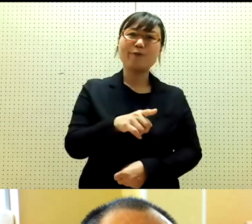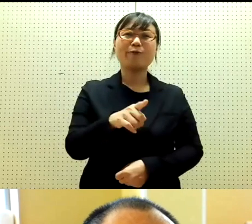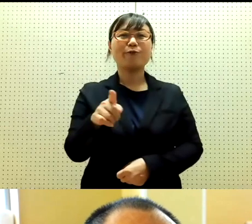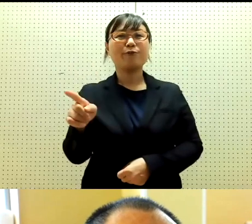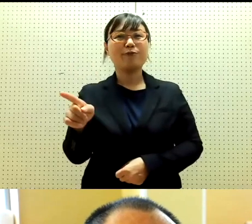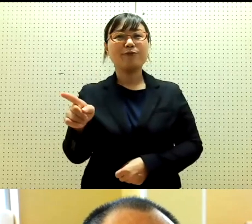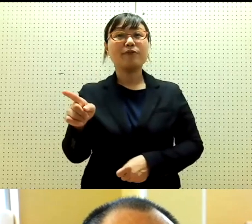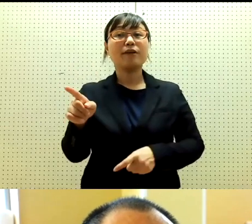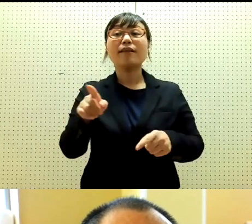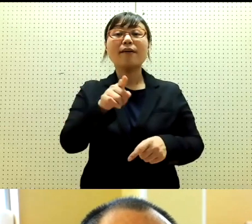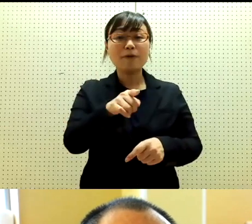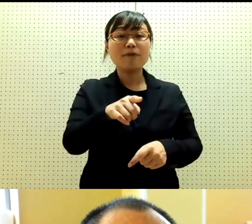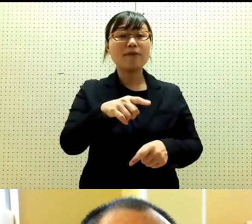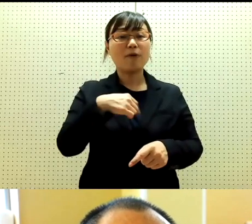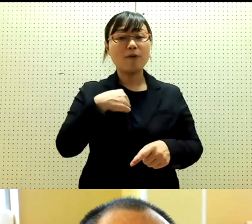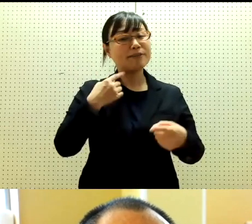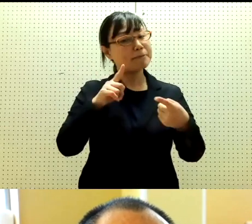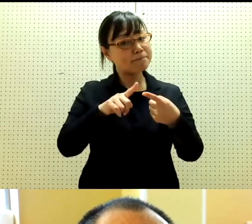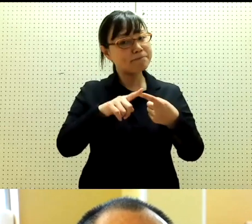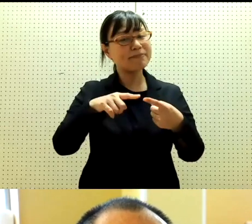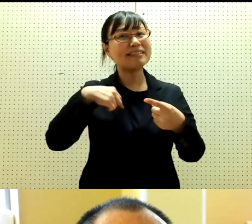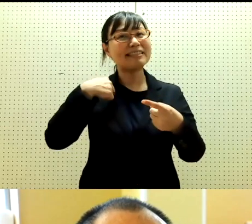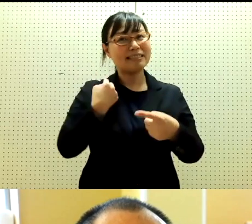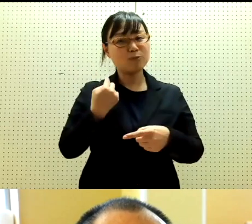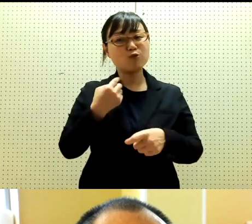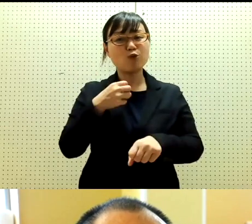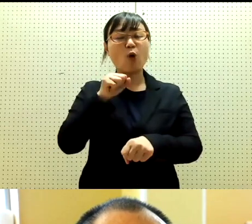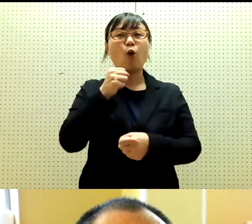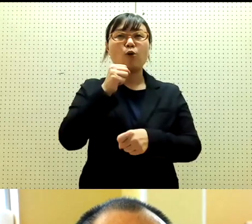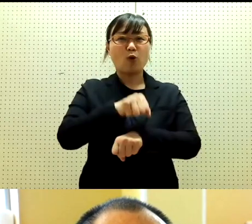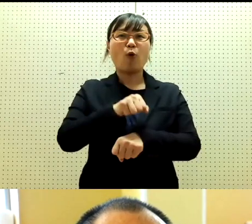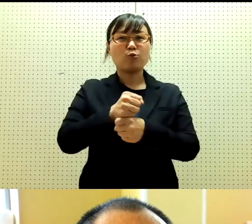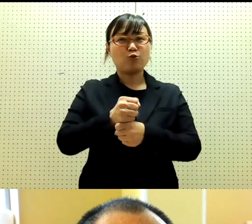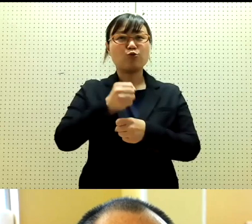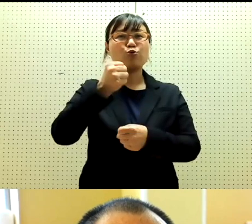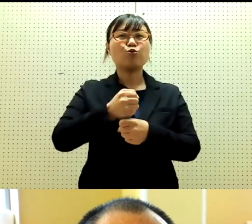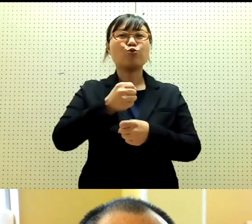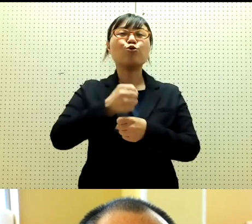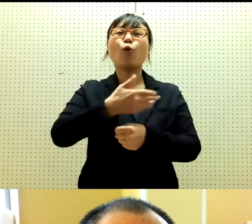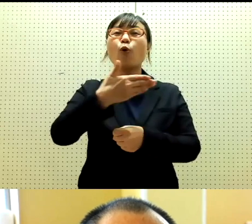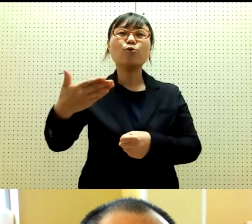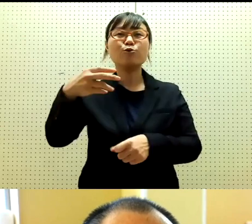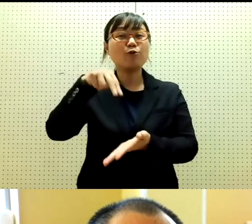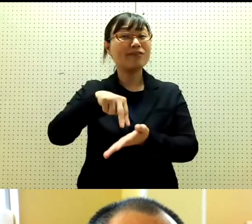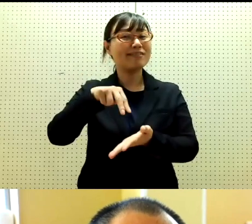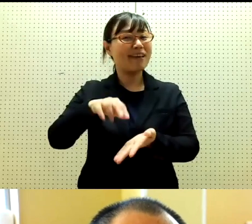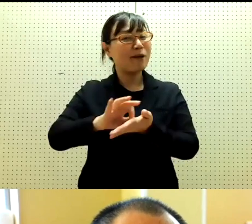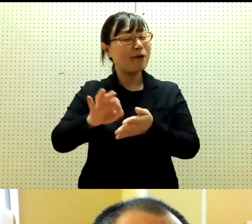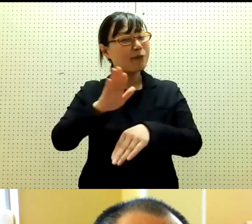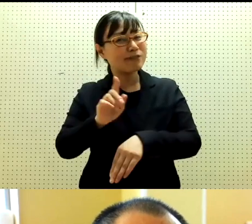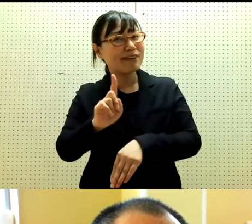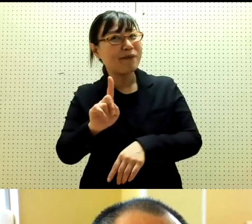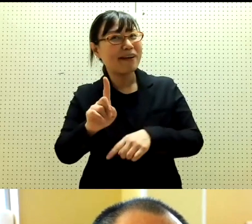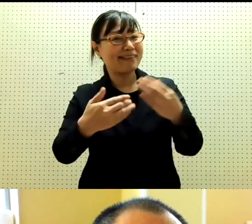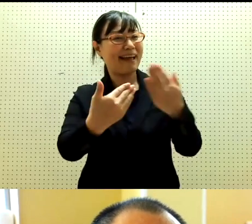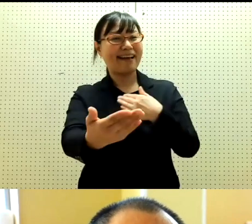の道具としてどうやって使おうかっていうところがですね結構ねはっきり出てきてたかなと、まあ、面白い事例かなと思うんですけども、これ